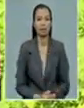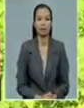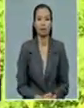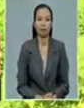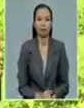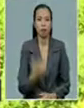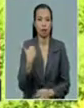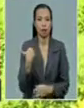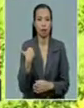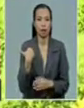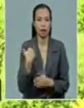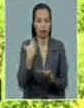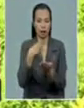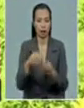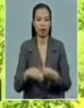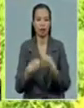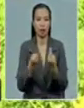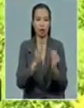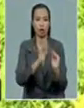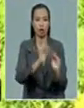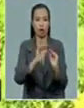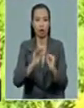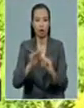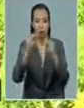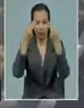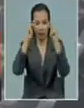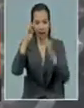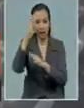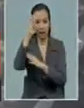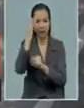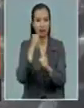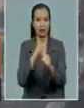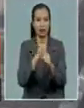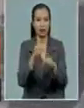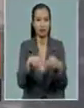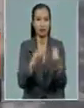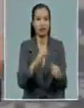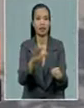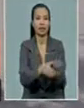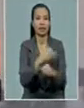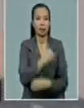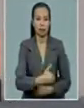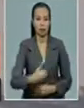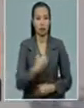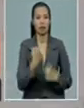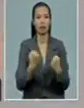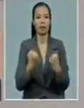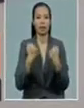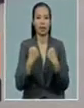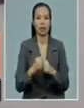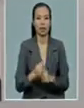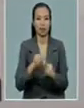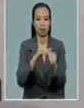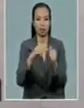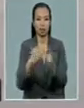ก็ได้มีการอวยพรนะคะฝากไปถึงนายกรัฐมนตรีขอให้ทำงานให้เต็มที่มีสุขภาพแข็งแรงเป็นหลักชัย